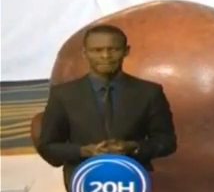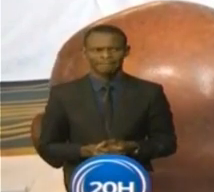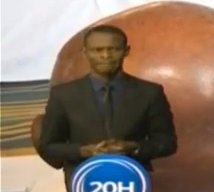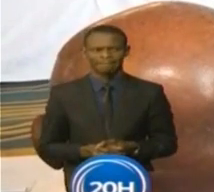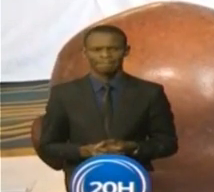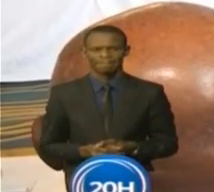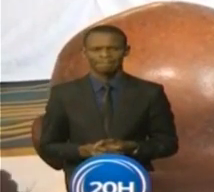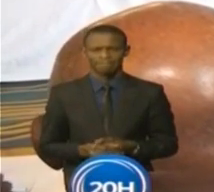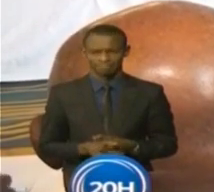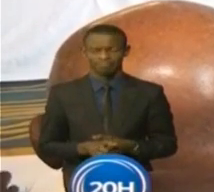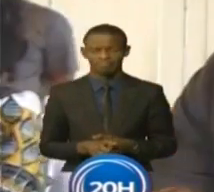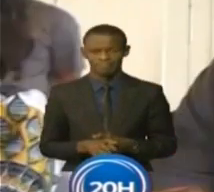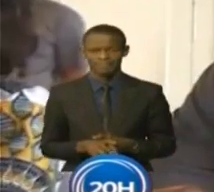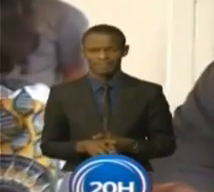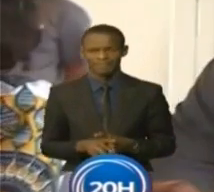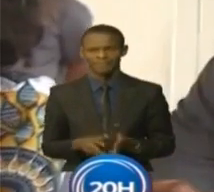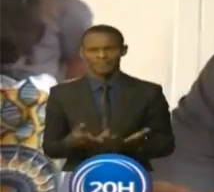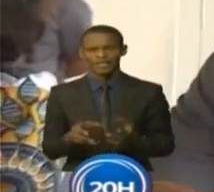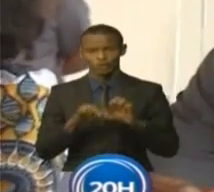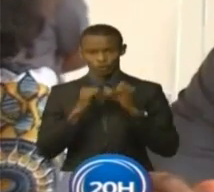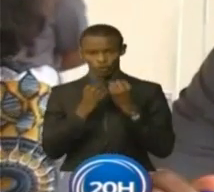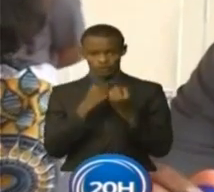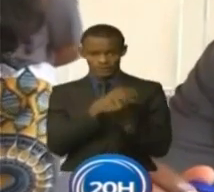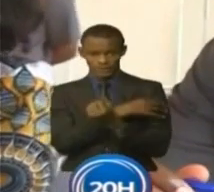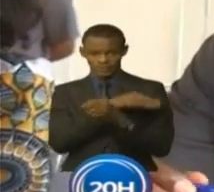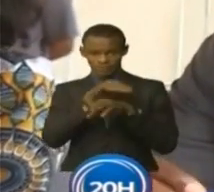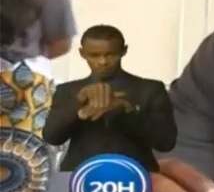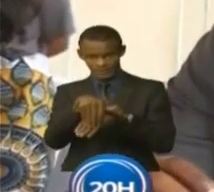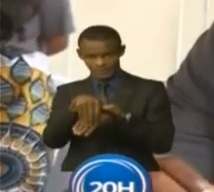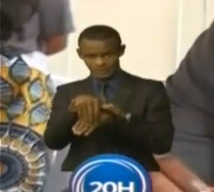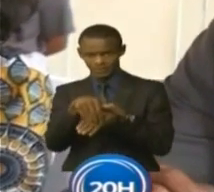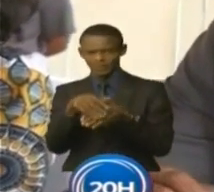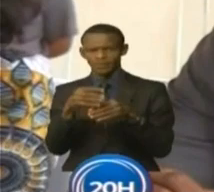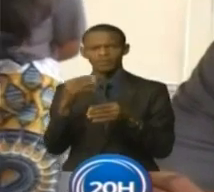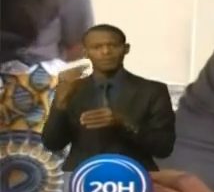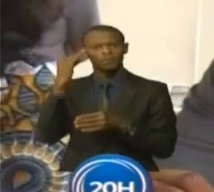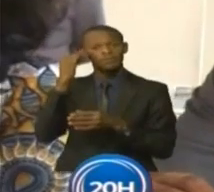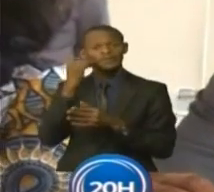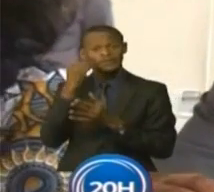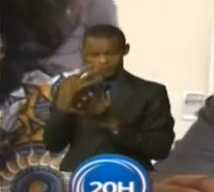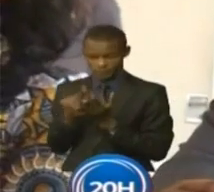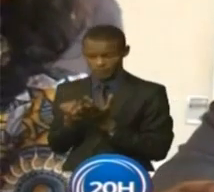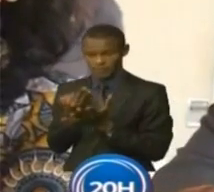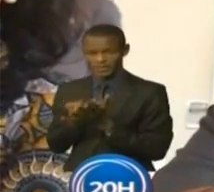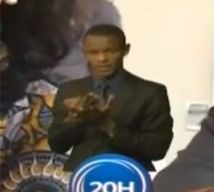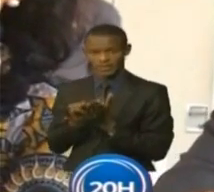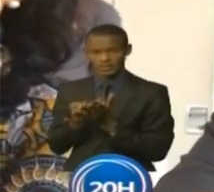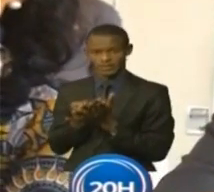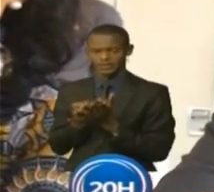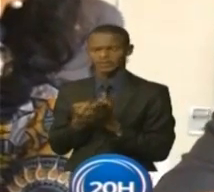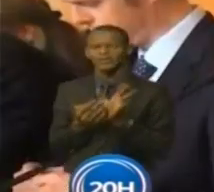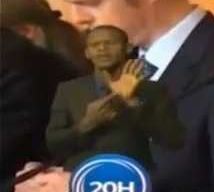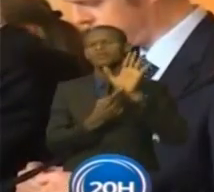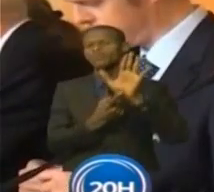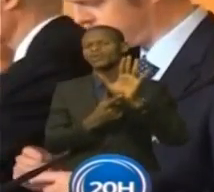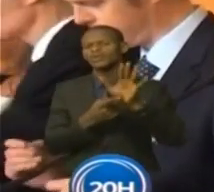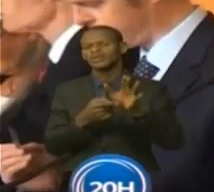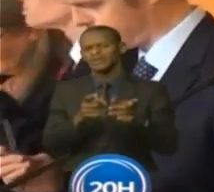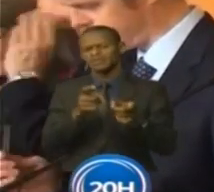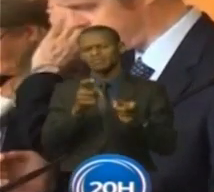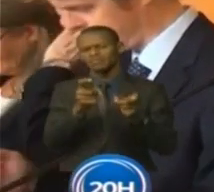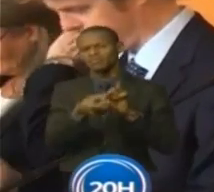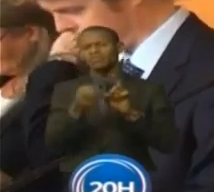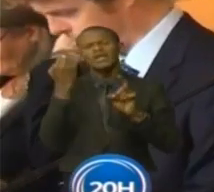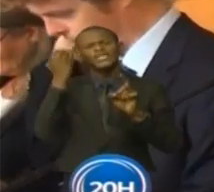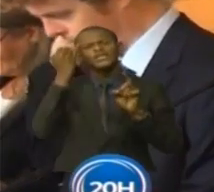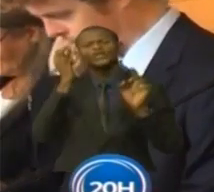la participation de la société civile. Le ministre des Finances, Nicolas Kazadi, s'est appesanti sur la réforme financière et dans le processus d'élaboration du